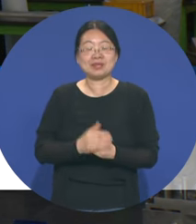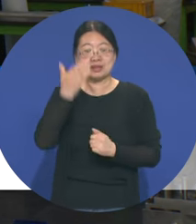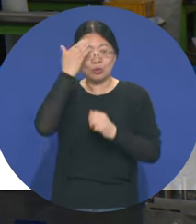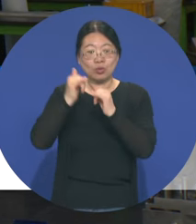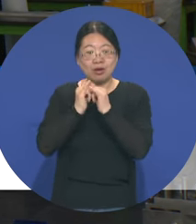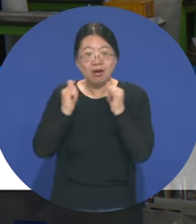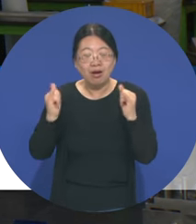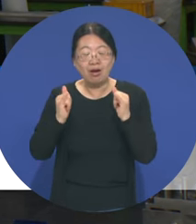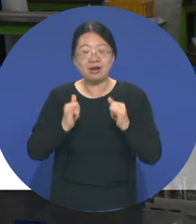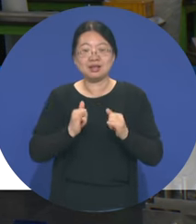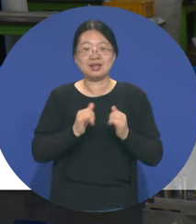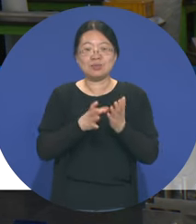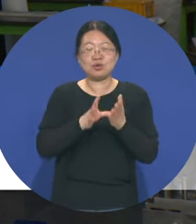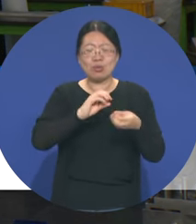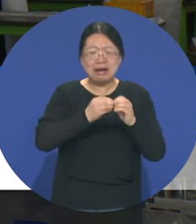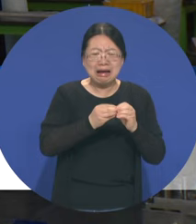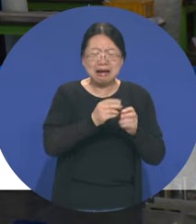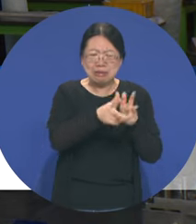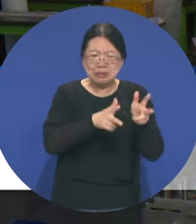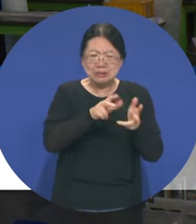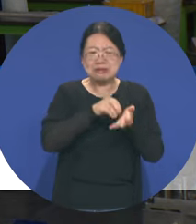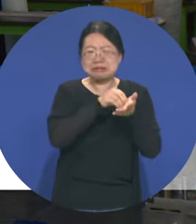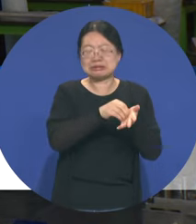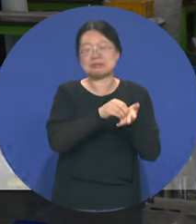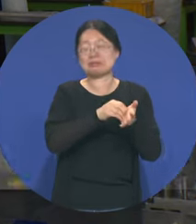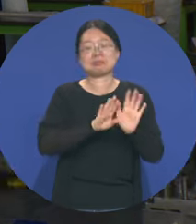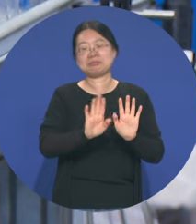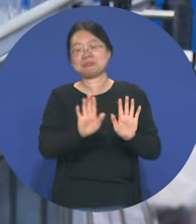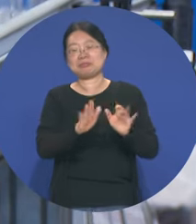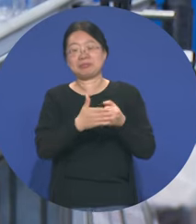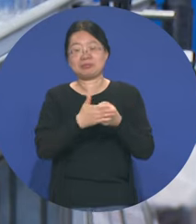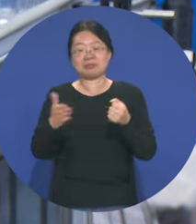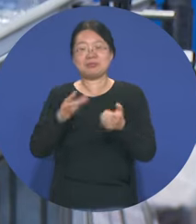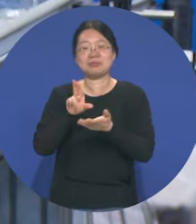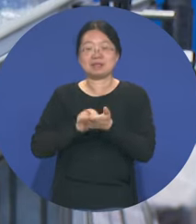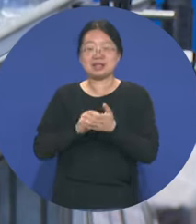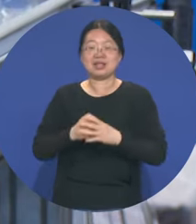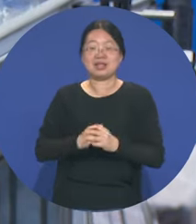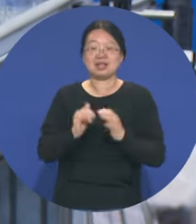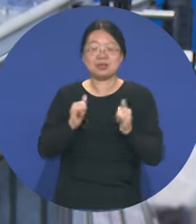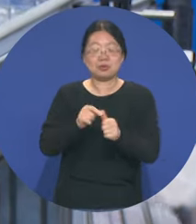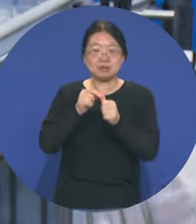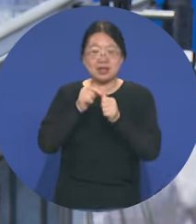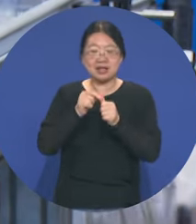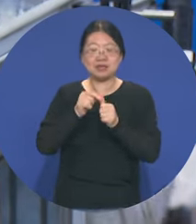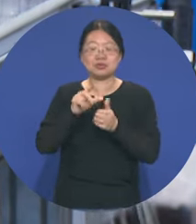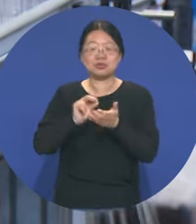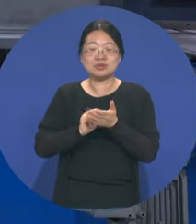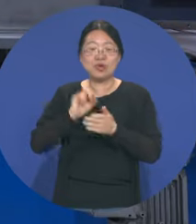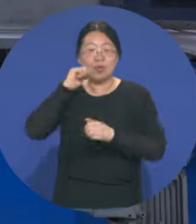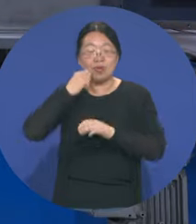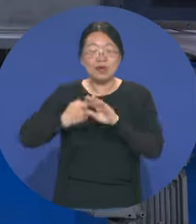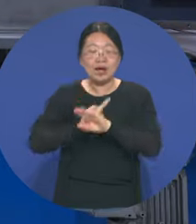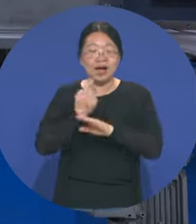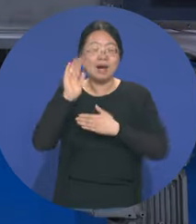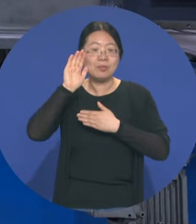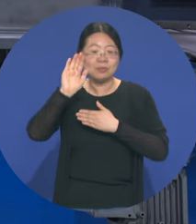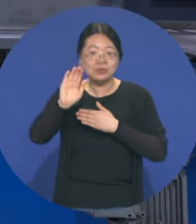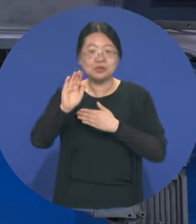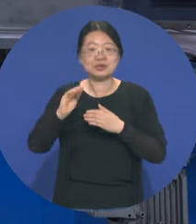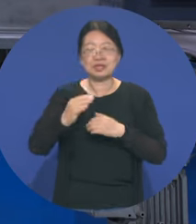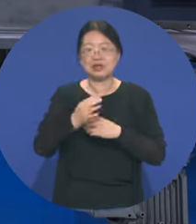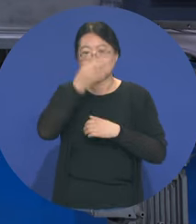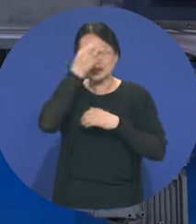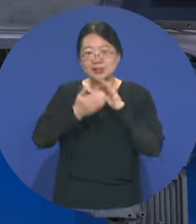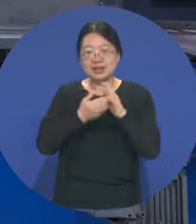청년층들이 제조업 취업의 기피 현상을 가지고 있기 때문에 인력 부족 문제 외에도 앞으로 살아남기 위해선